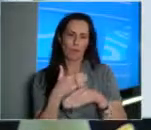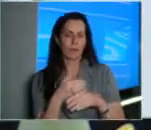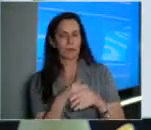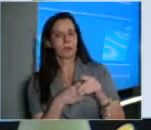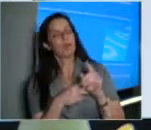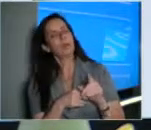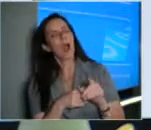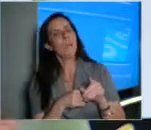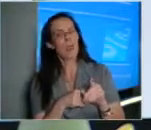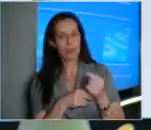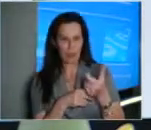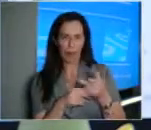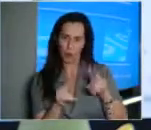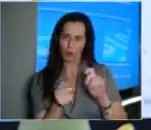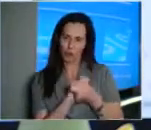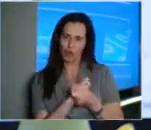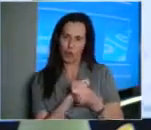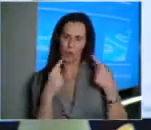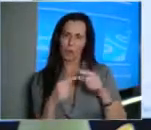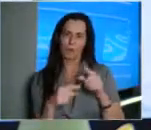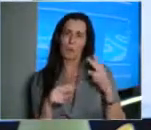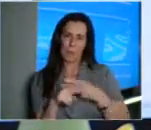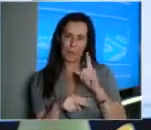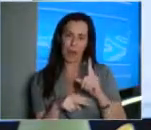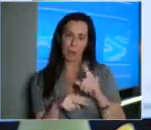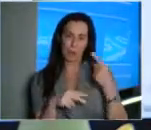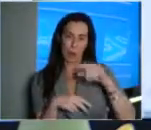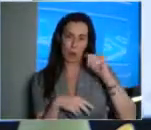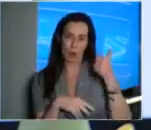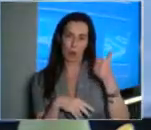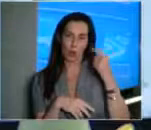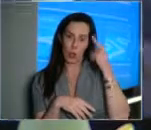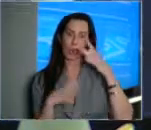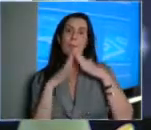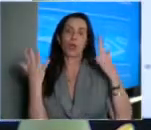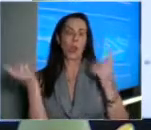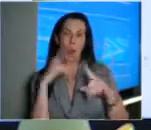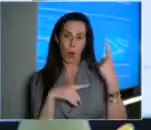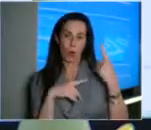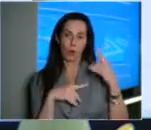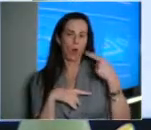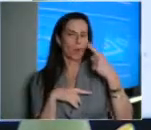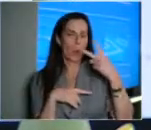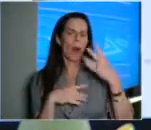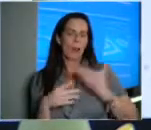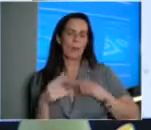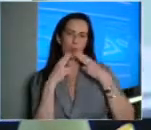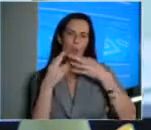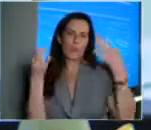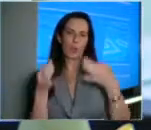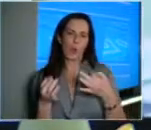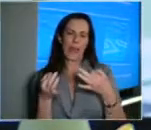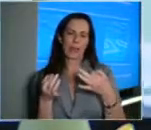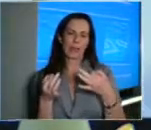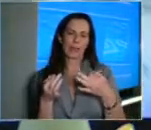ומי לא. התוצאות טיפה יכולות להשתנות בימים הראשונים. בדיוק, בדרך כלל ביום הראשון יודעים בגדול מה קורה, לוקח עוד יום יומיים לקבל את תוצאות החיילים,